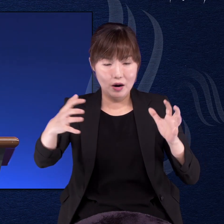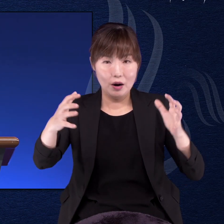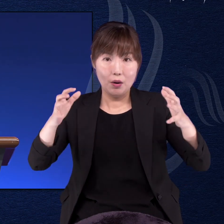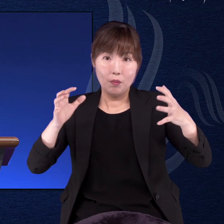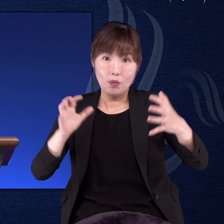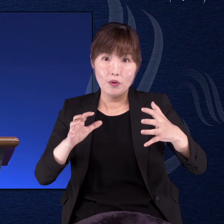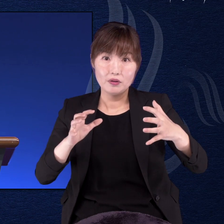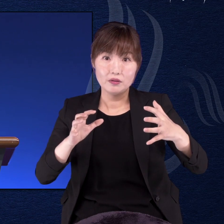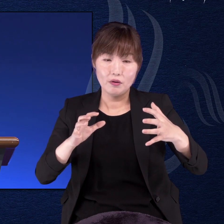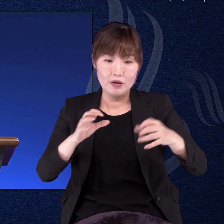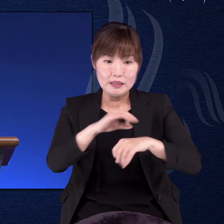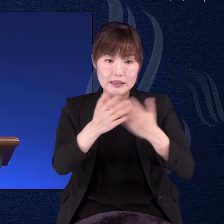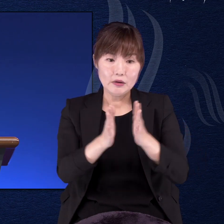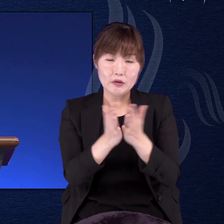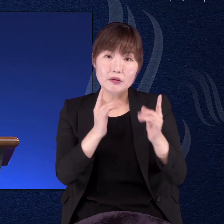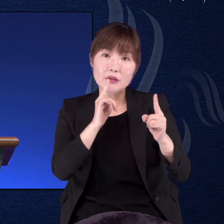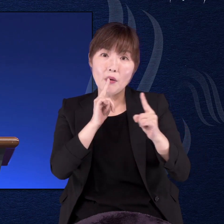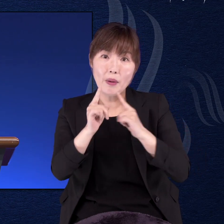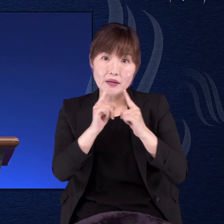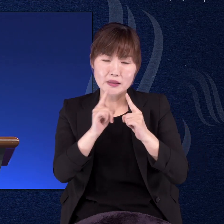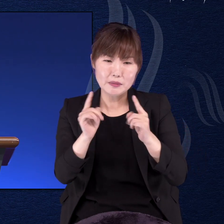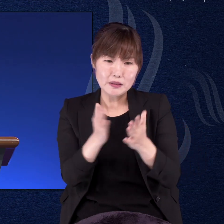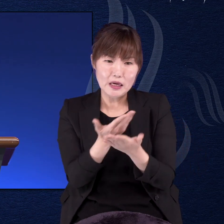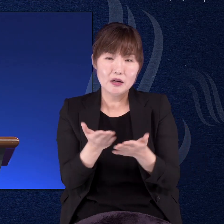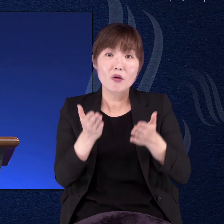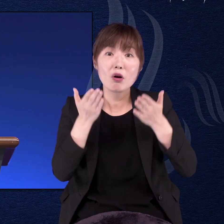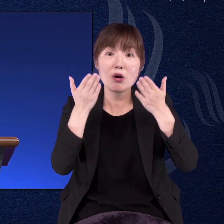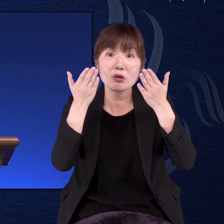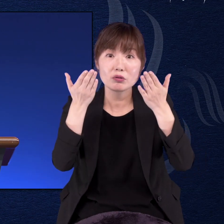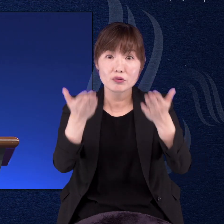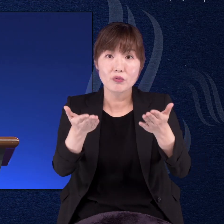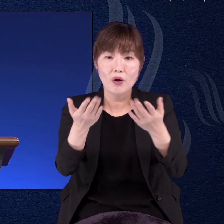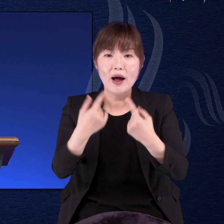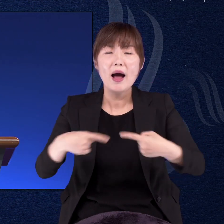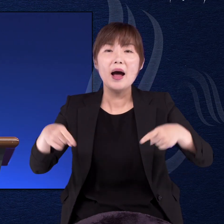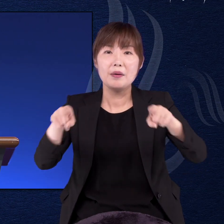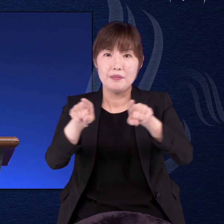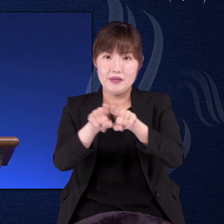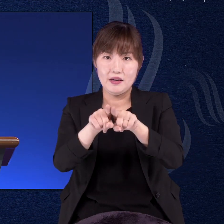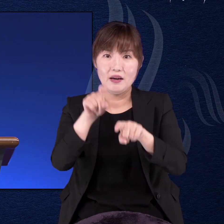제공해주고 함께 해나가야 한다고 생각해요.